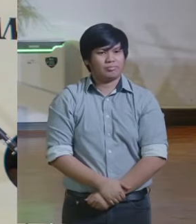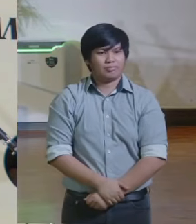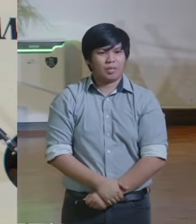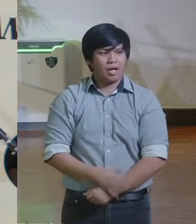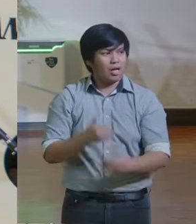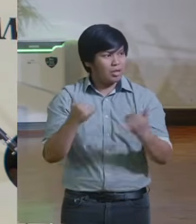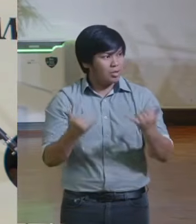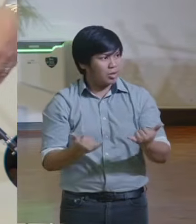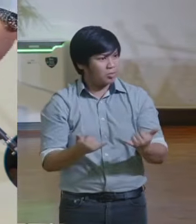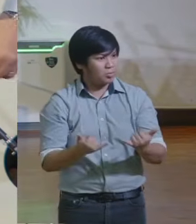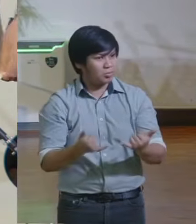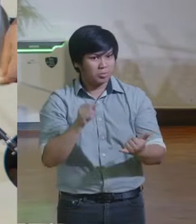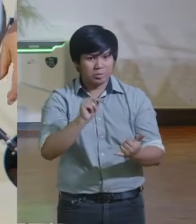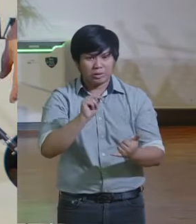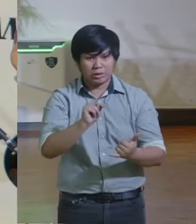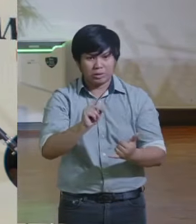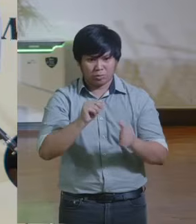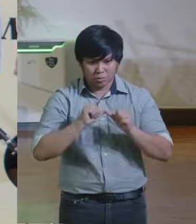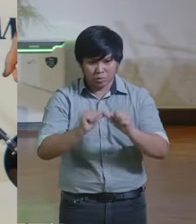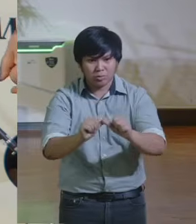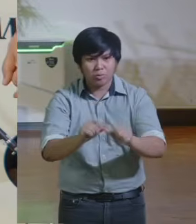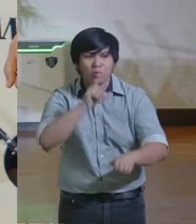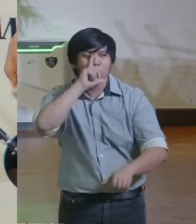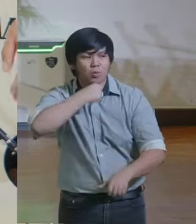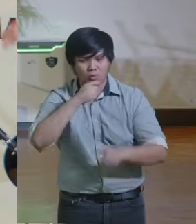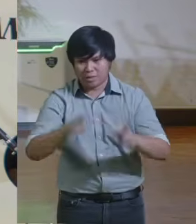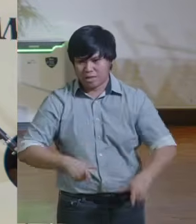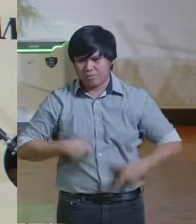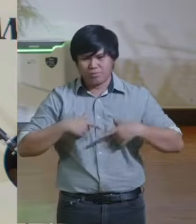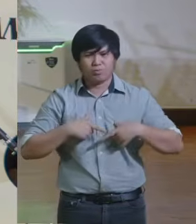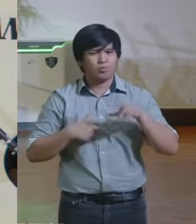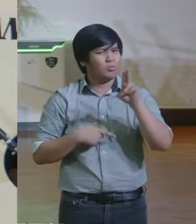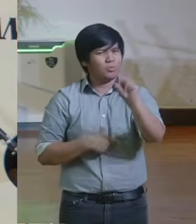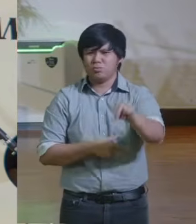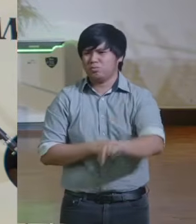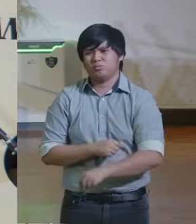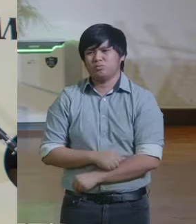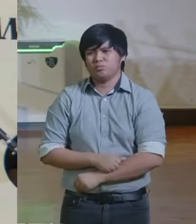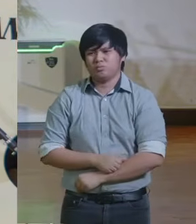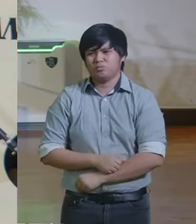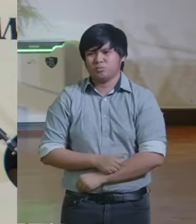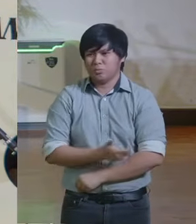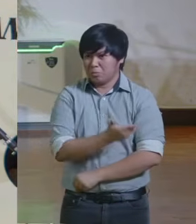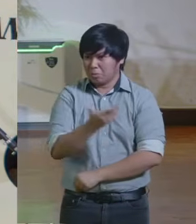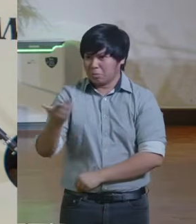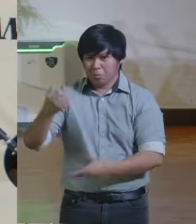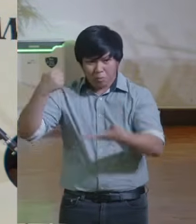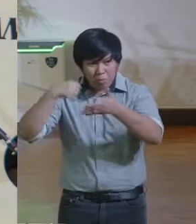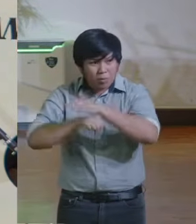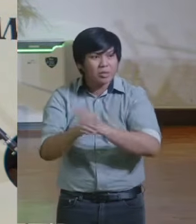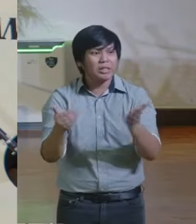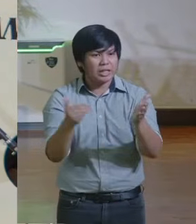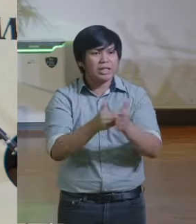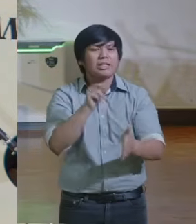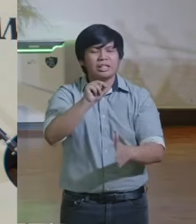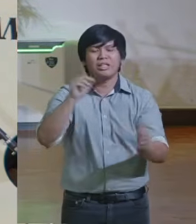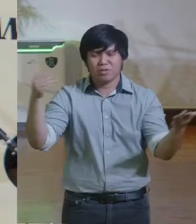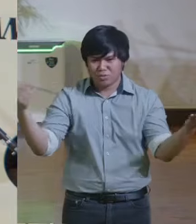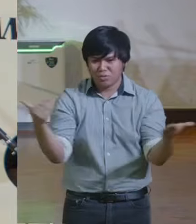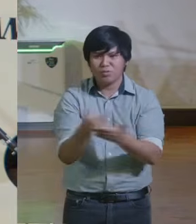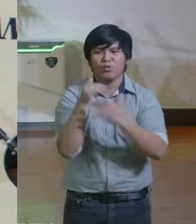Kailangan ba kayo mamuhay katulad ng dati ninyong pamumuhay? Bago na kayo eh. Meron na kayong bagong